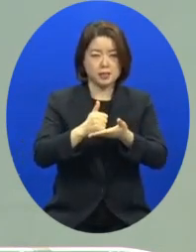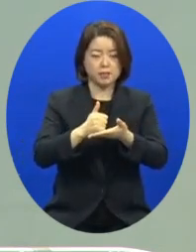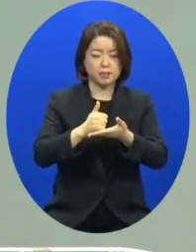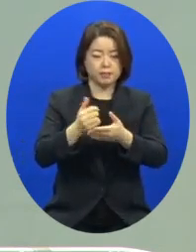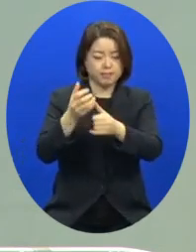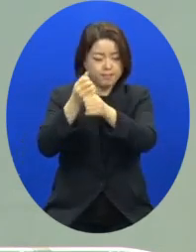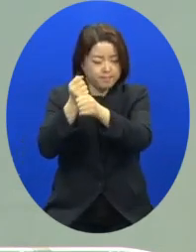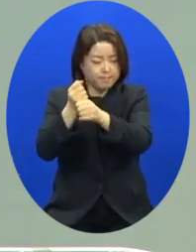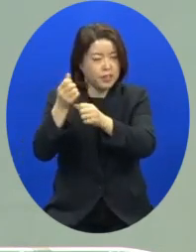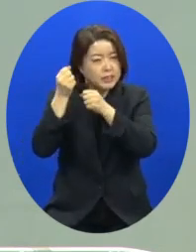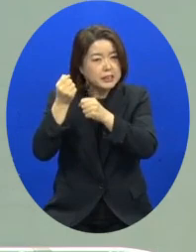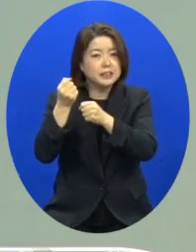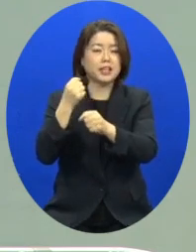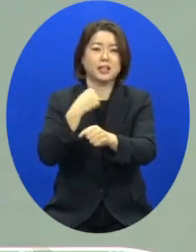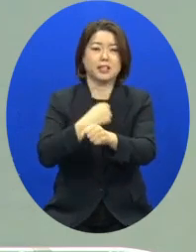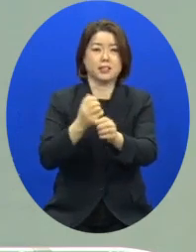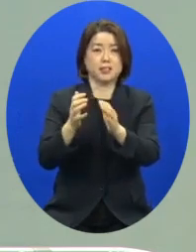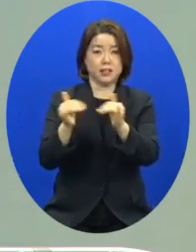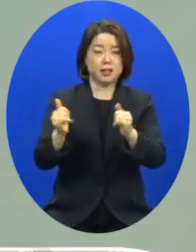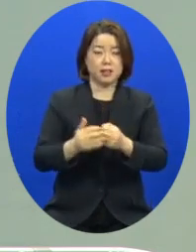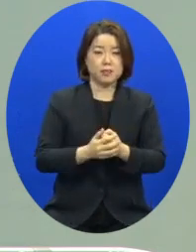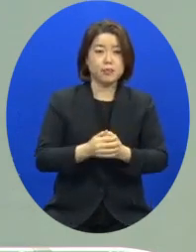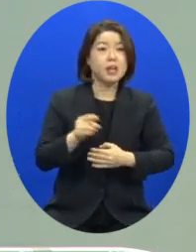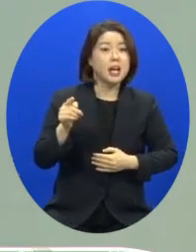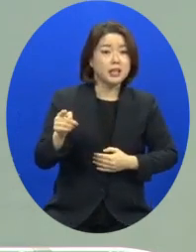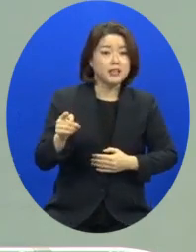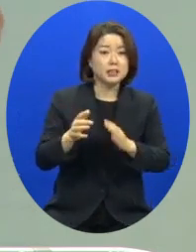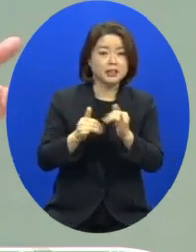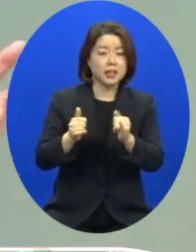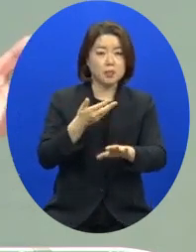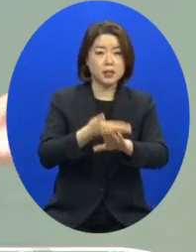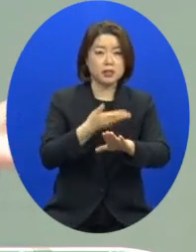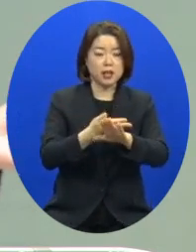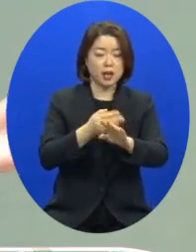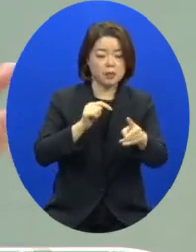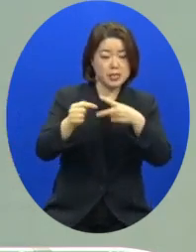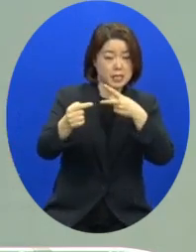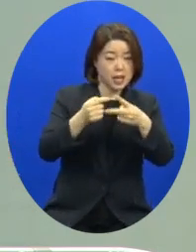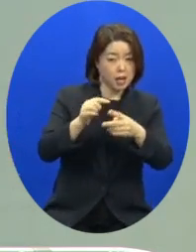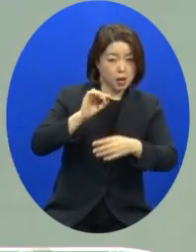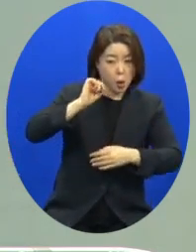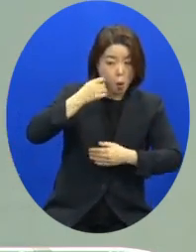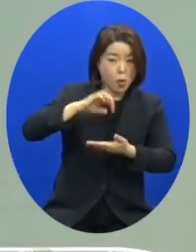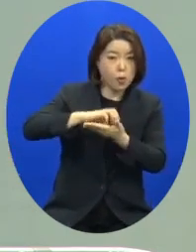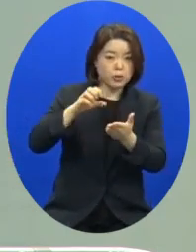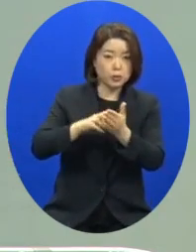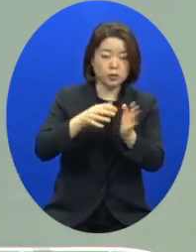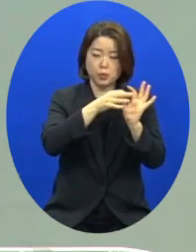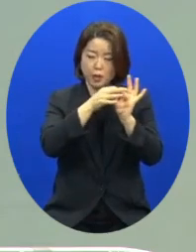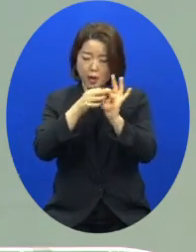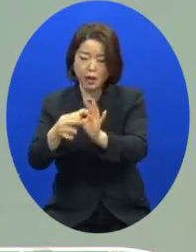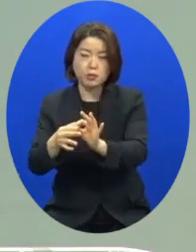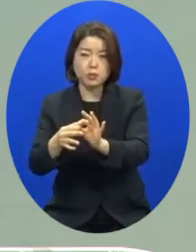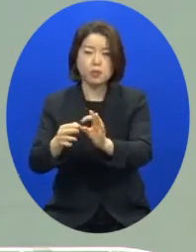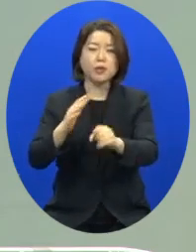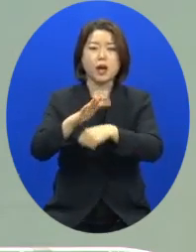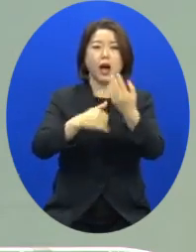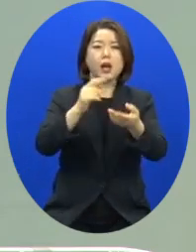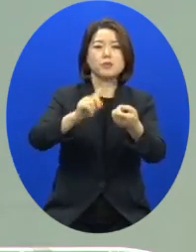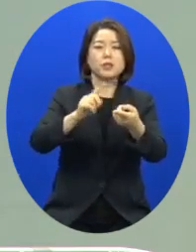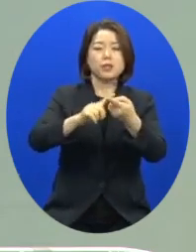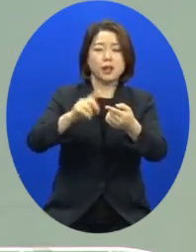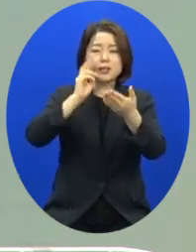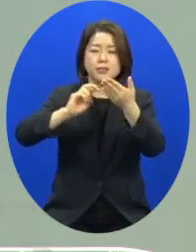전적으로 의지하는 사람. 그 사람은 다른 사람이 이해하기 어려울 정도로 계속해서 하나님에 대한